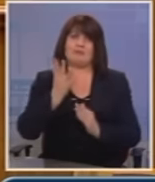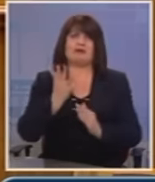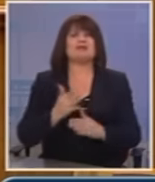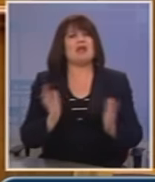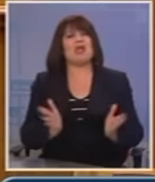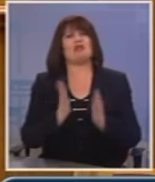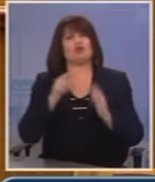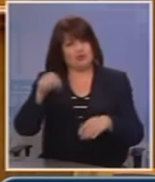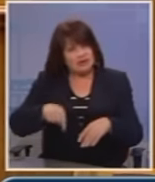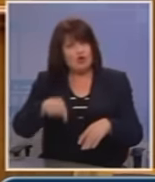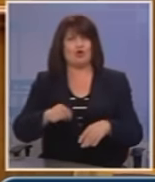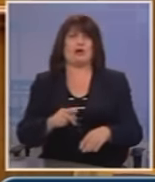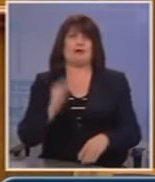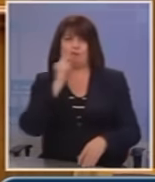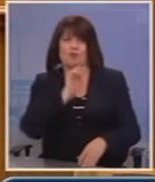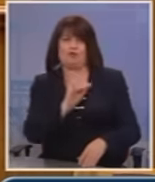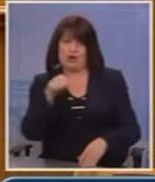Έστω και τώρα, κύριε Πρωθυπουργέ.